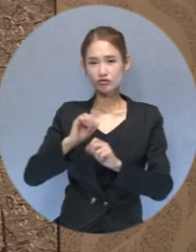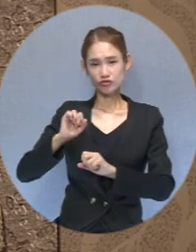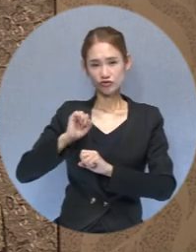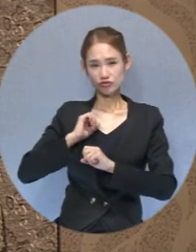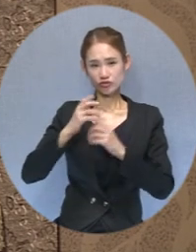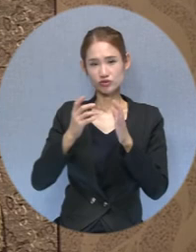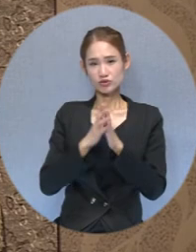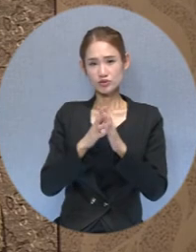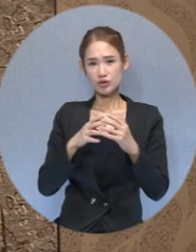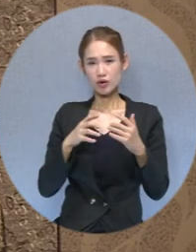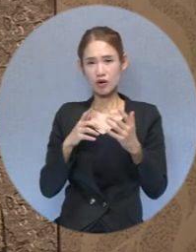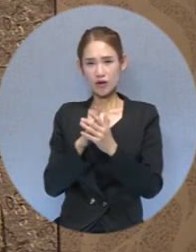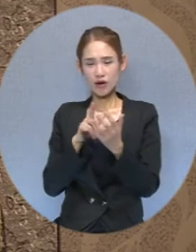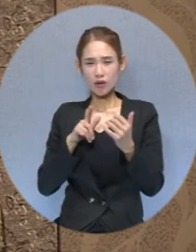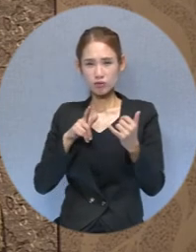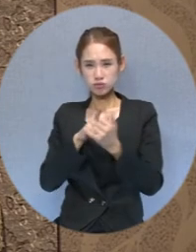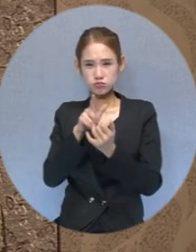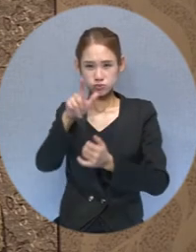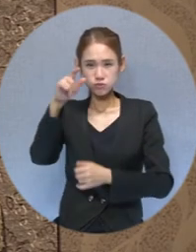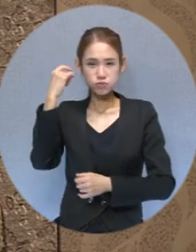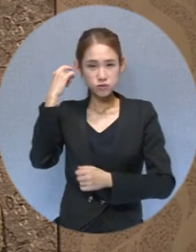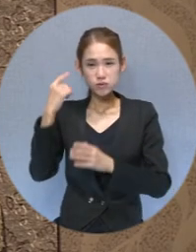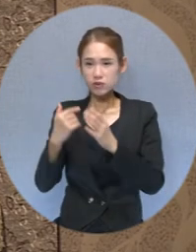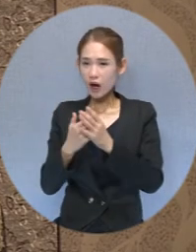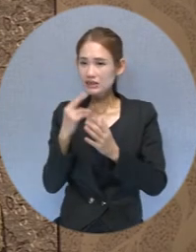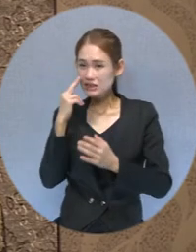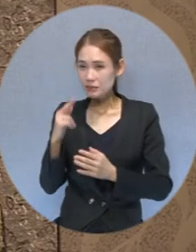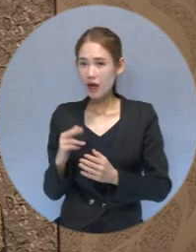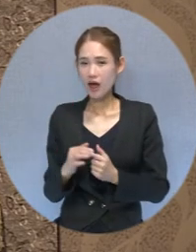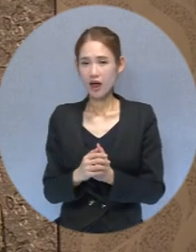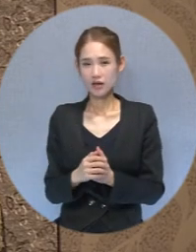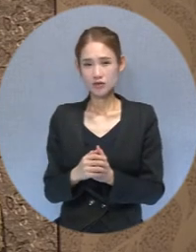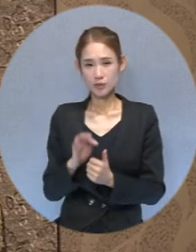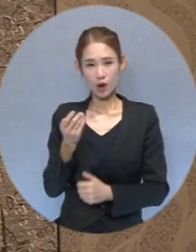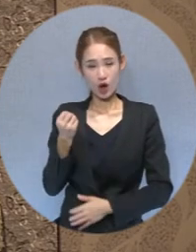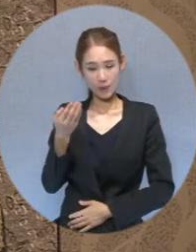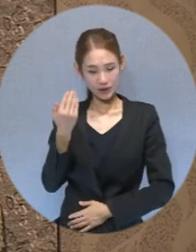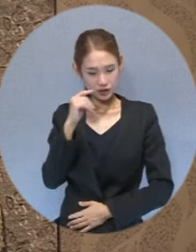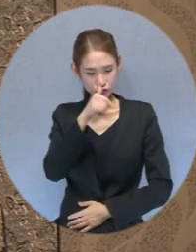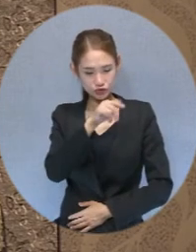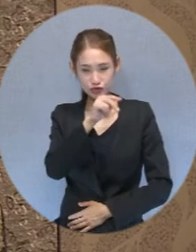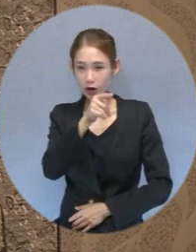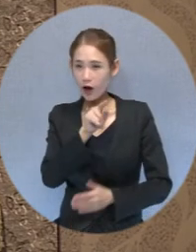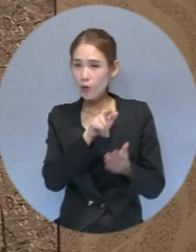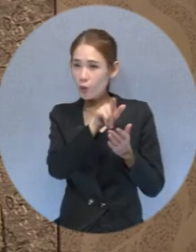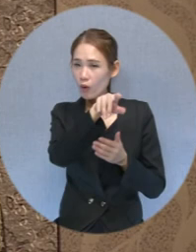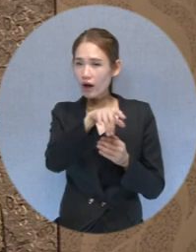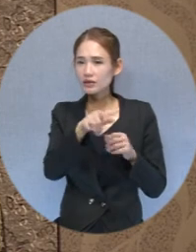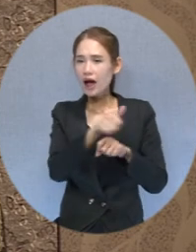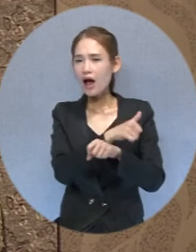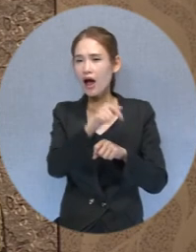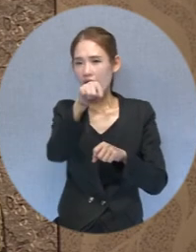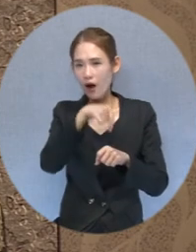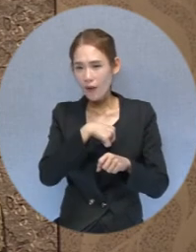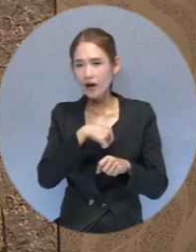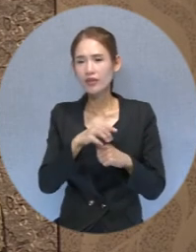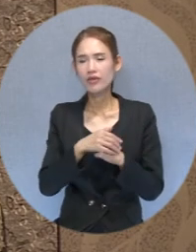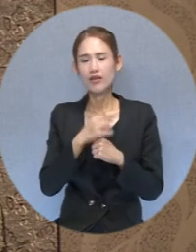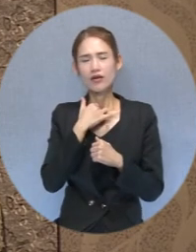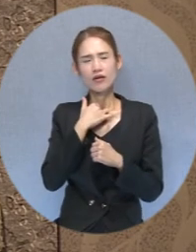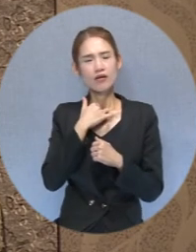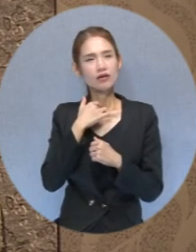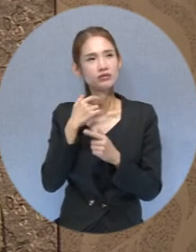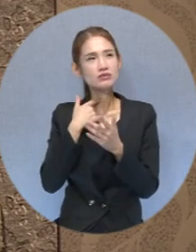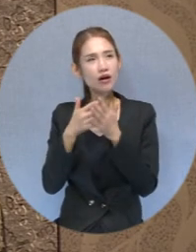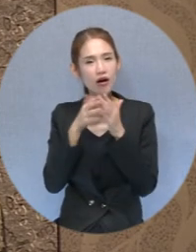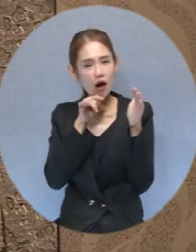뭐. 폭격하는 소리가 들리니까요. 네. 얼마 전에 이제 군산공항도 직접 다녀왔는데 네. 소음이. 아, 말도